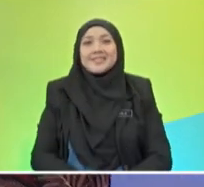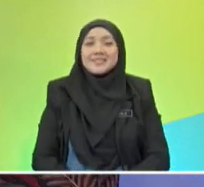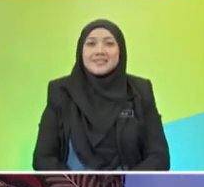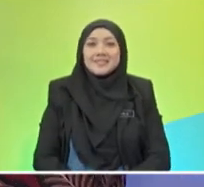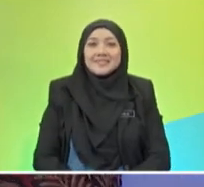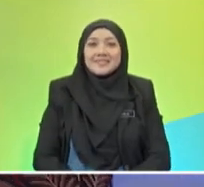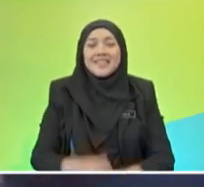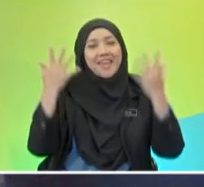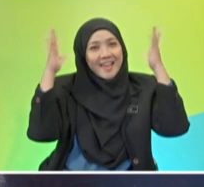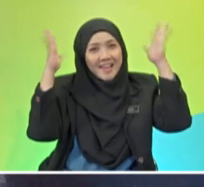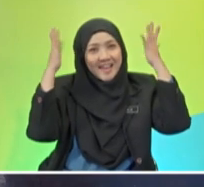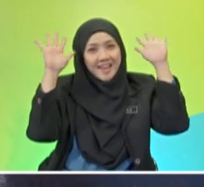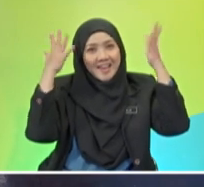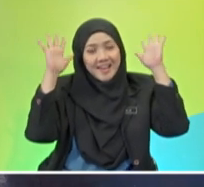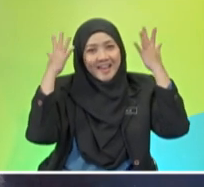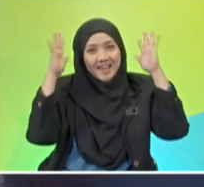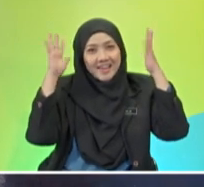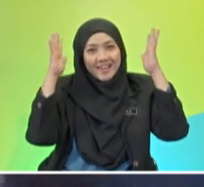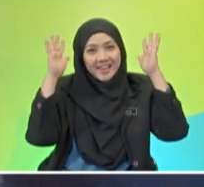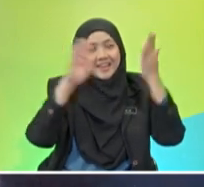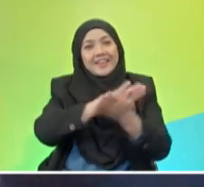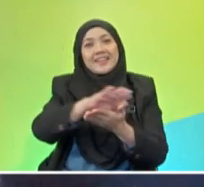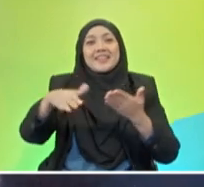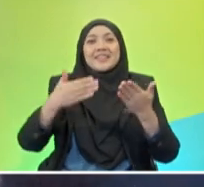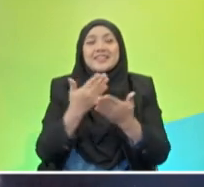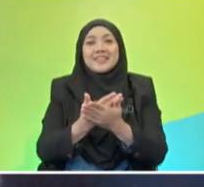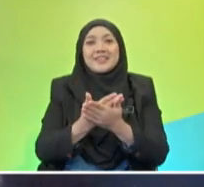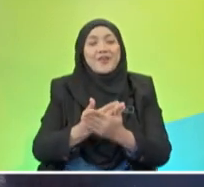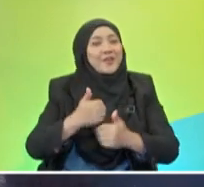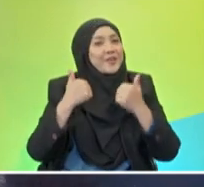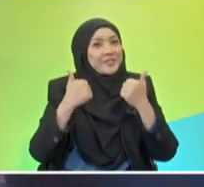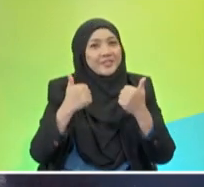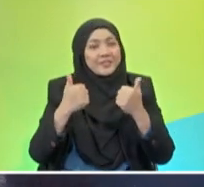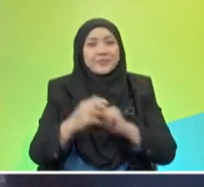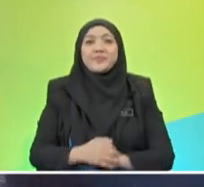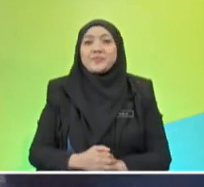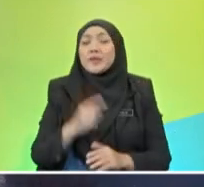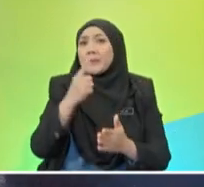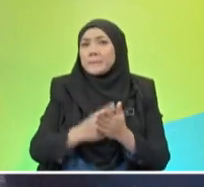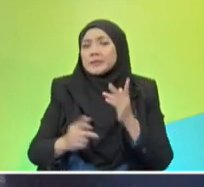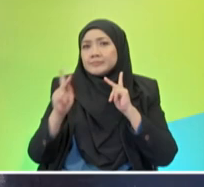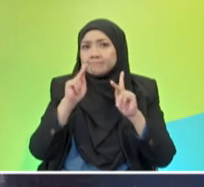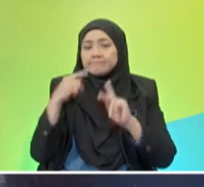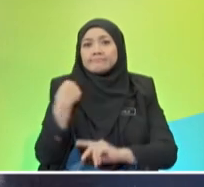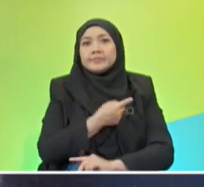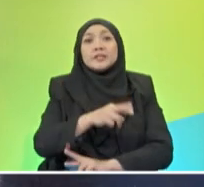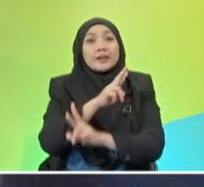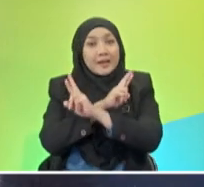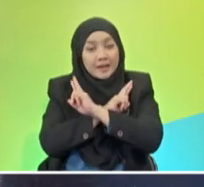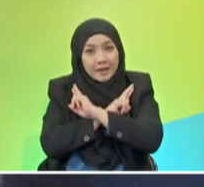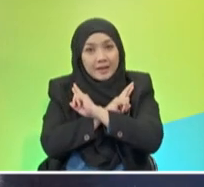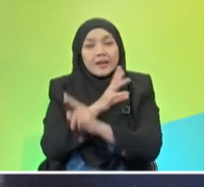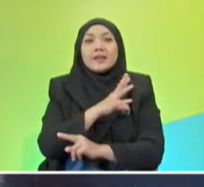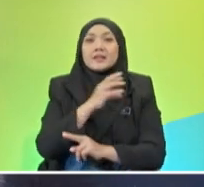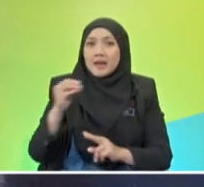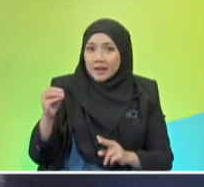menurun. Yeay, bagi tepukan semua. Hebat. Cikgu, apa kata kita rehat sebentar? Baik. Baik,